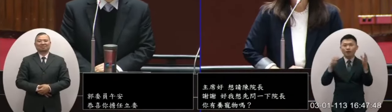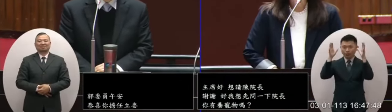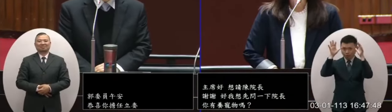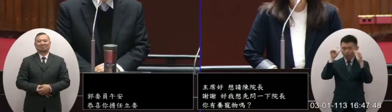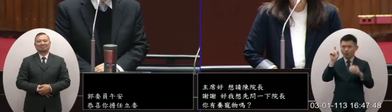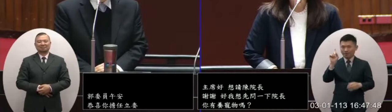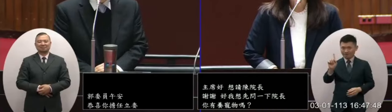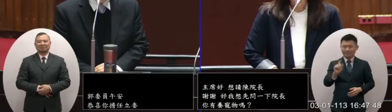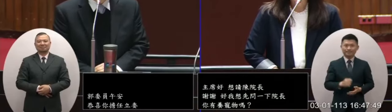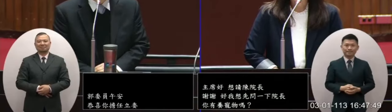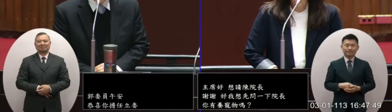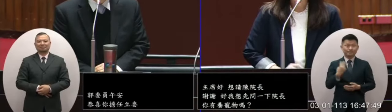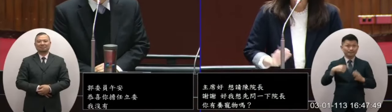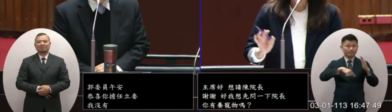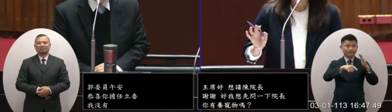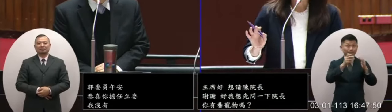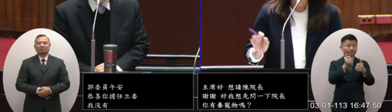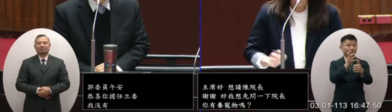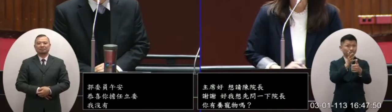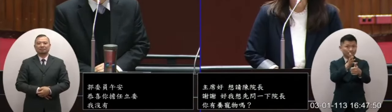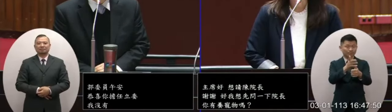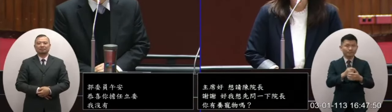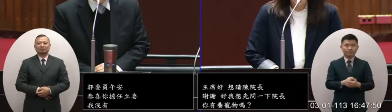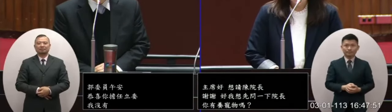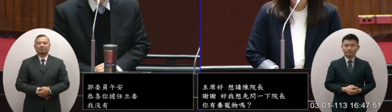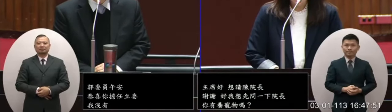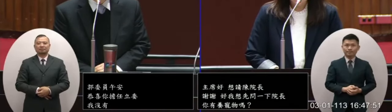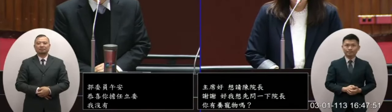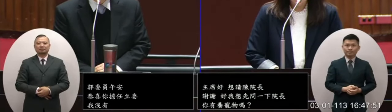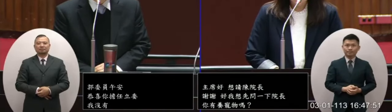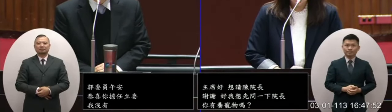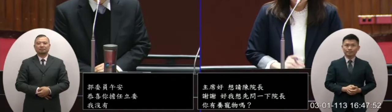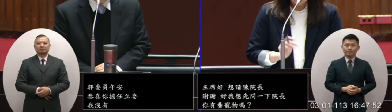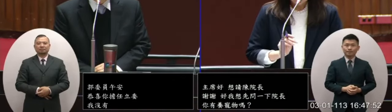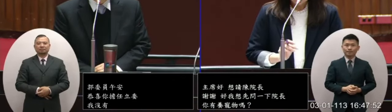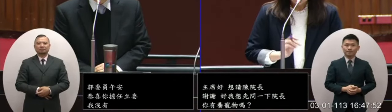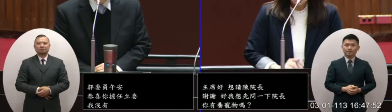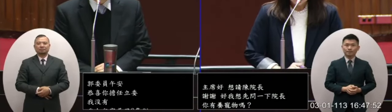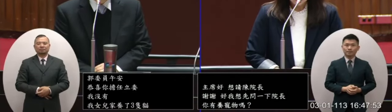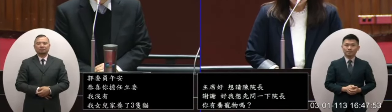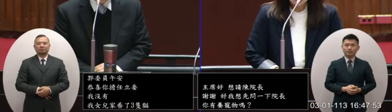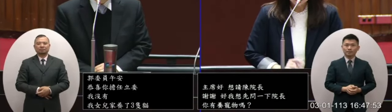请教一下我们的院长，知不知道其实我们在这个